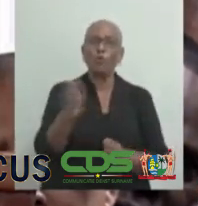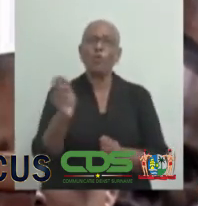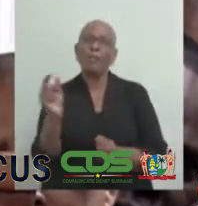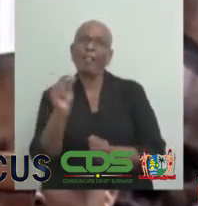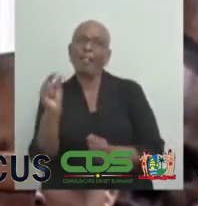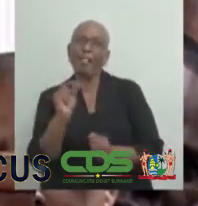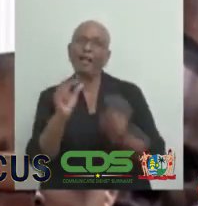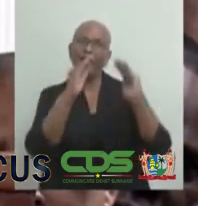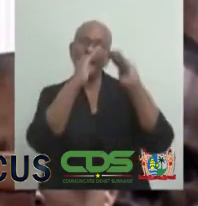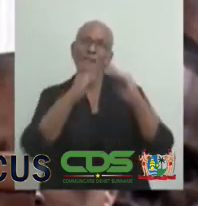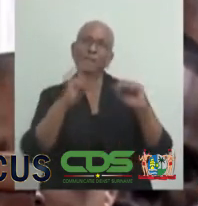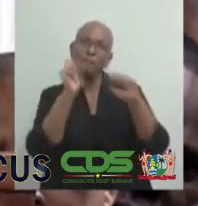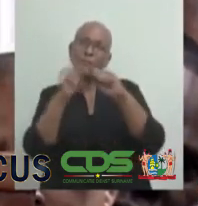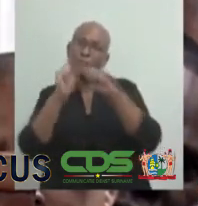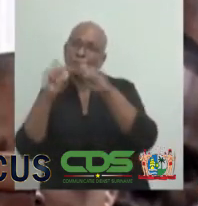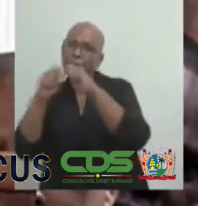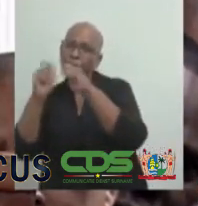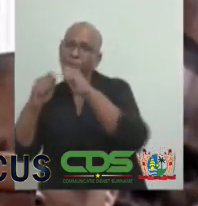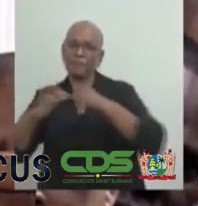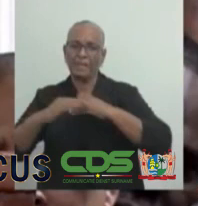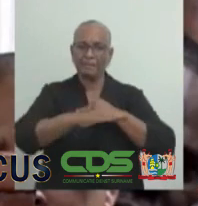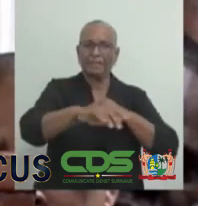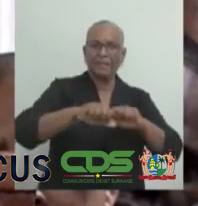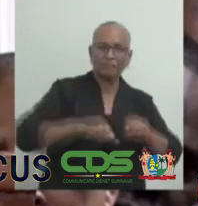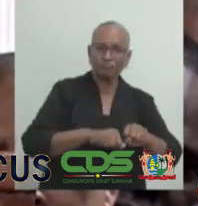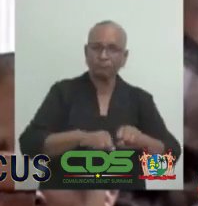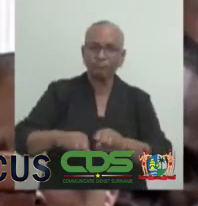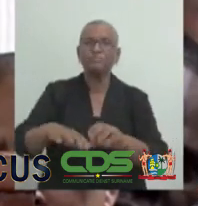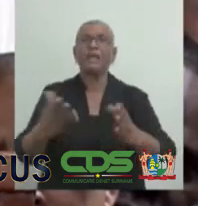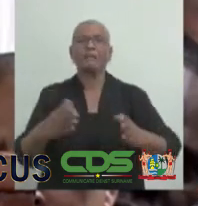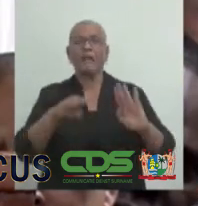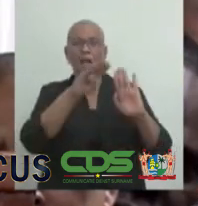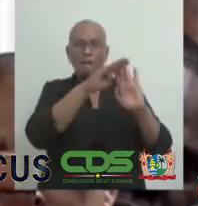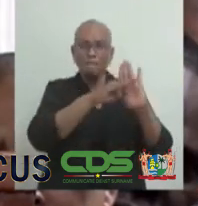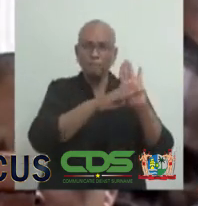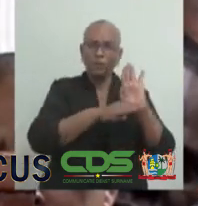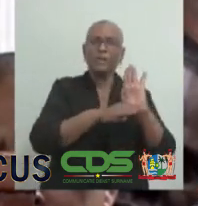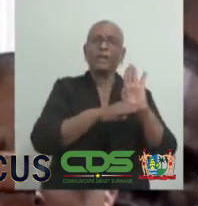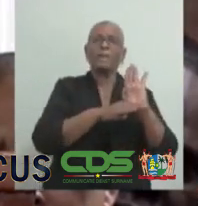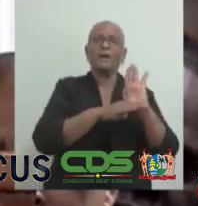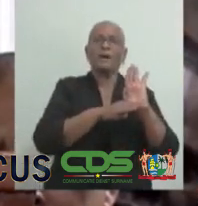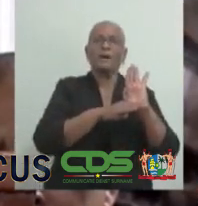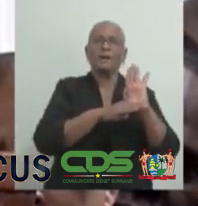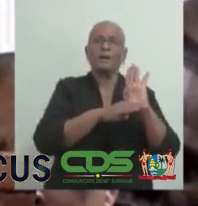aan gebouwen en terreinen. De programma's presenteren